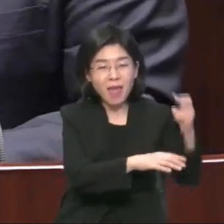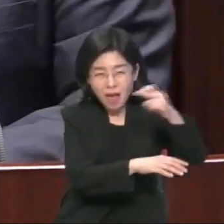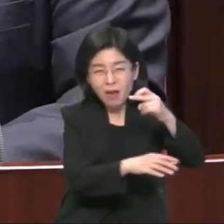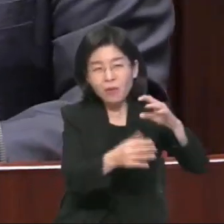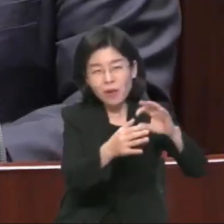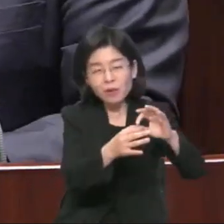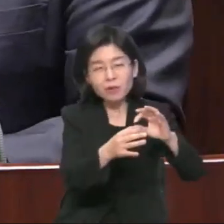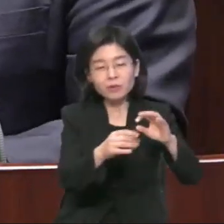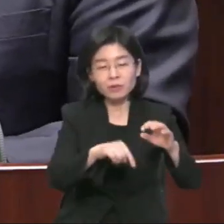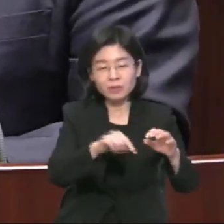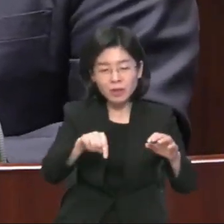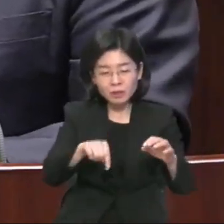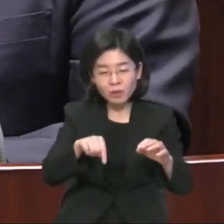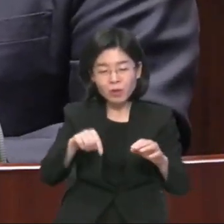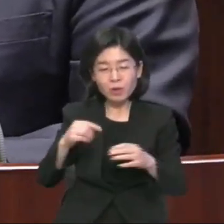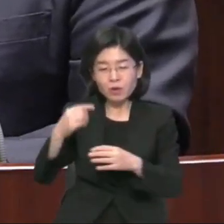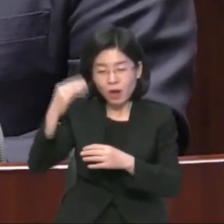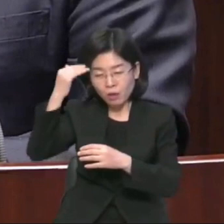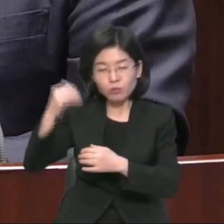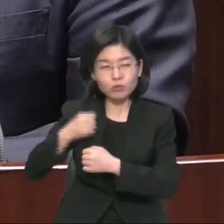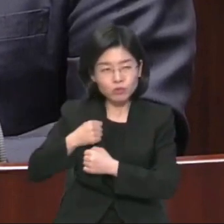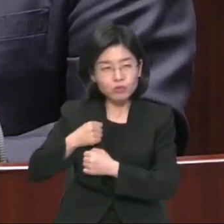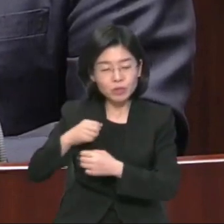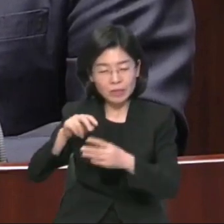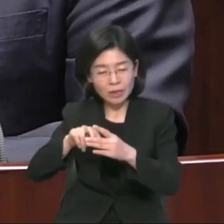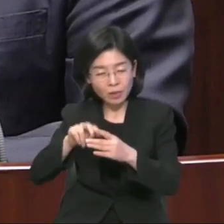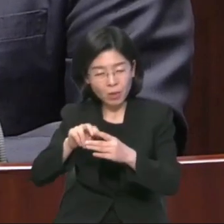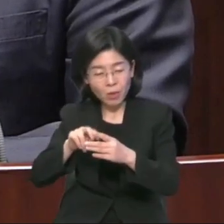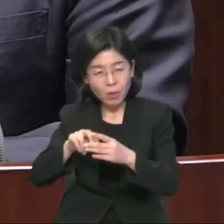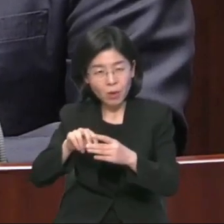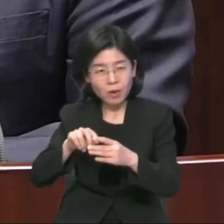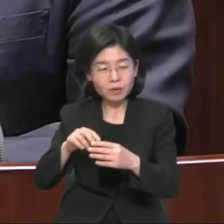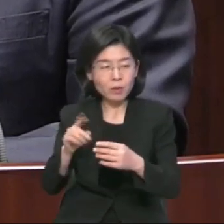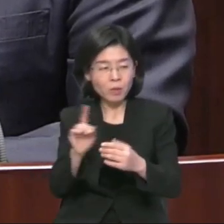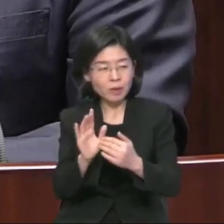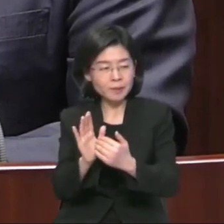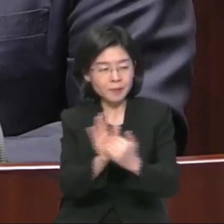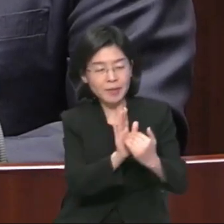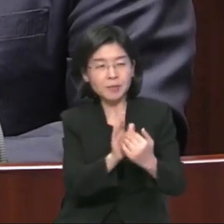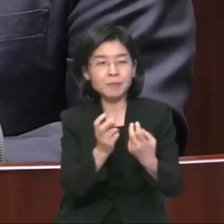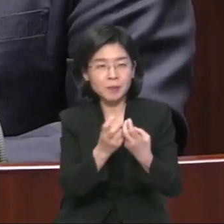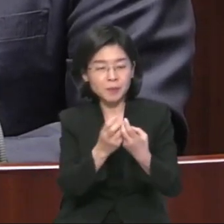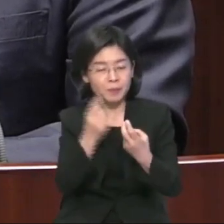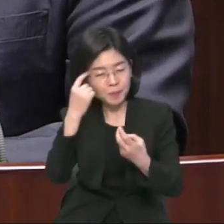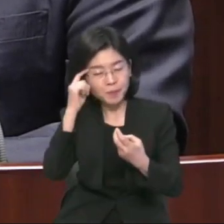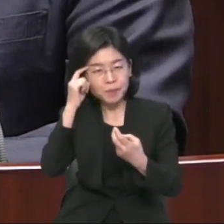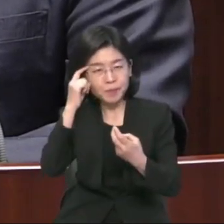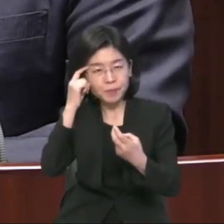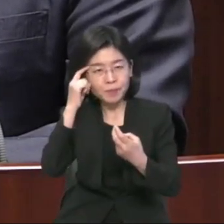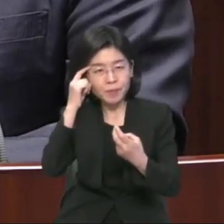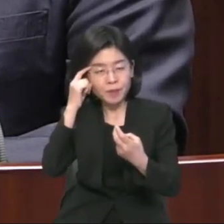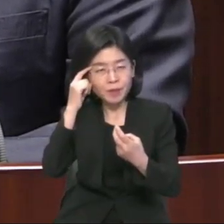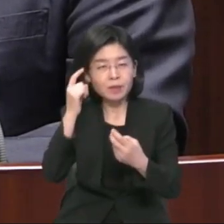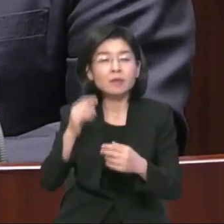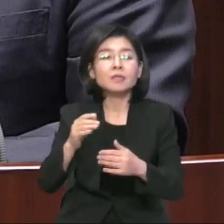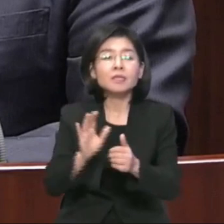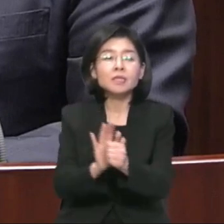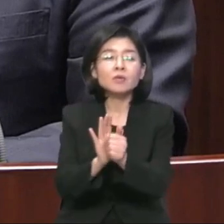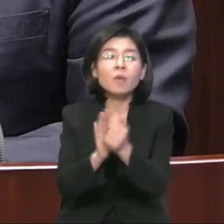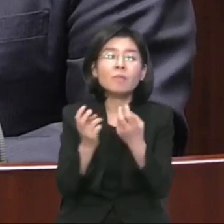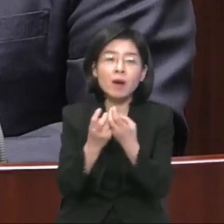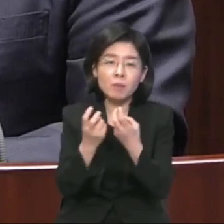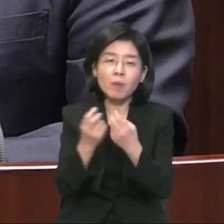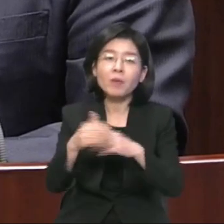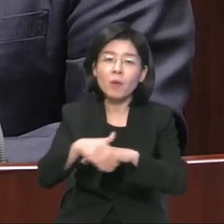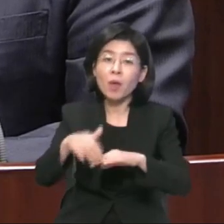위협에 대비해서 합참에 이제 핵WMD 대응센터를 중심으로 해서 대응 개념을 발전시키고 결심 지원